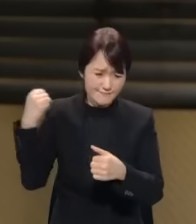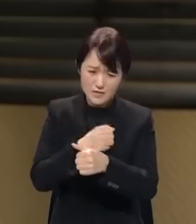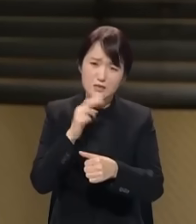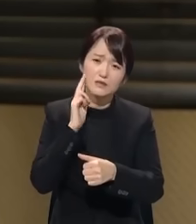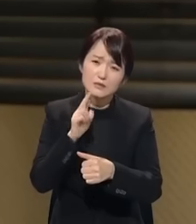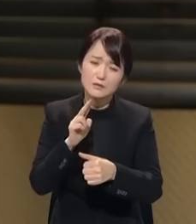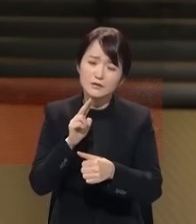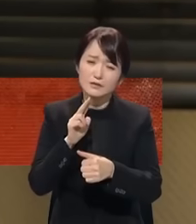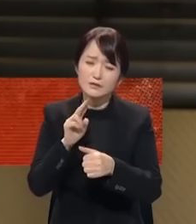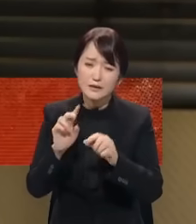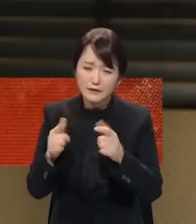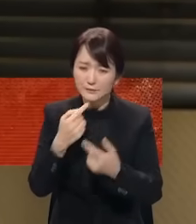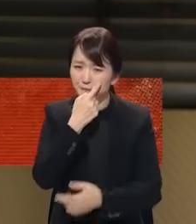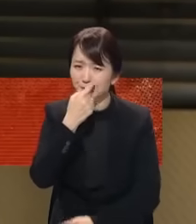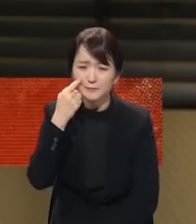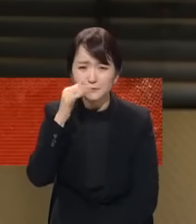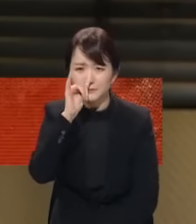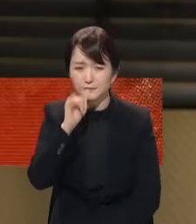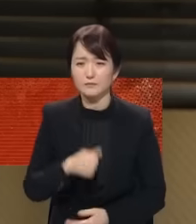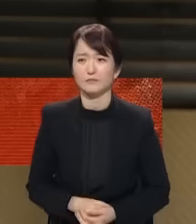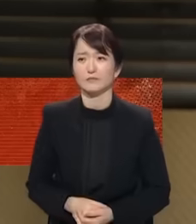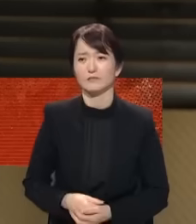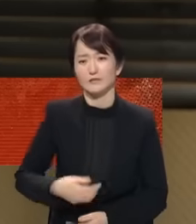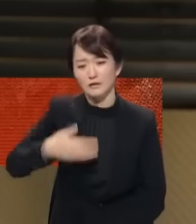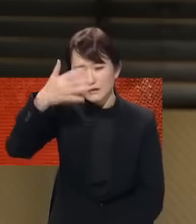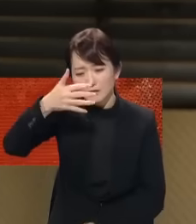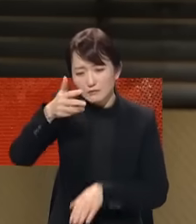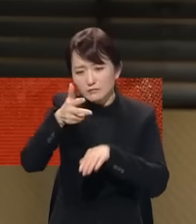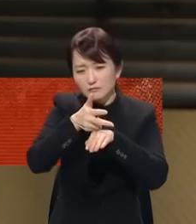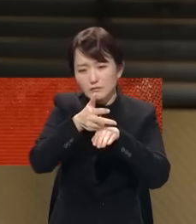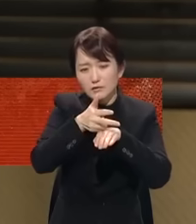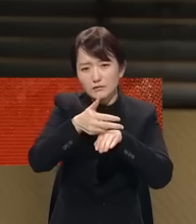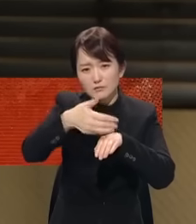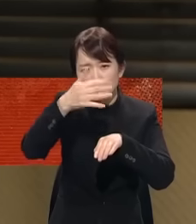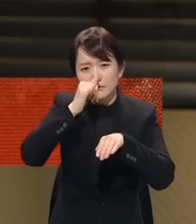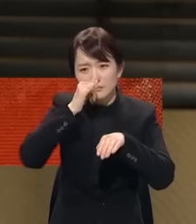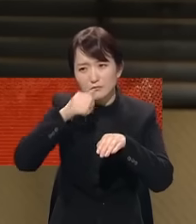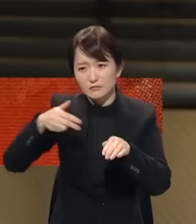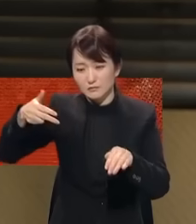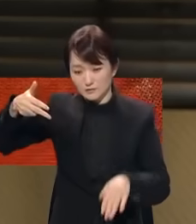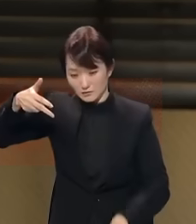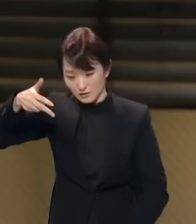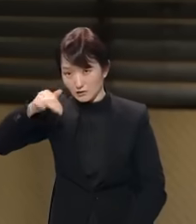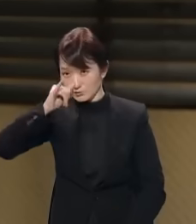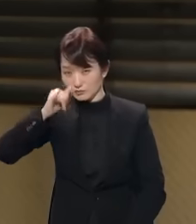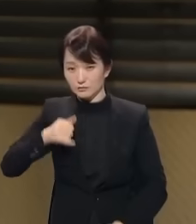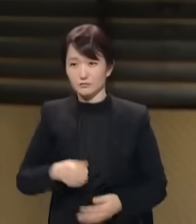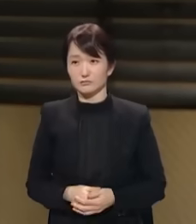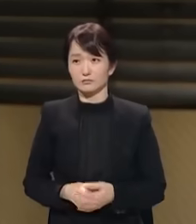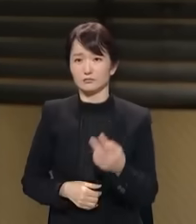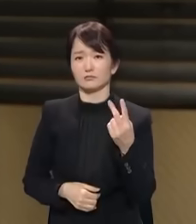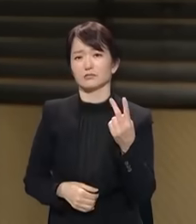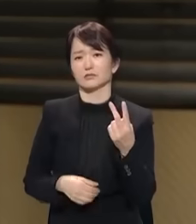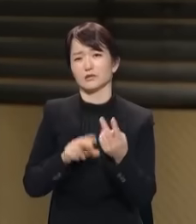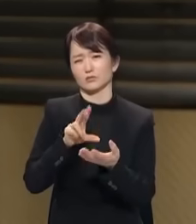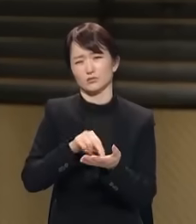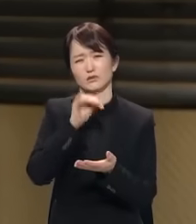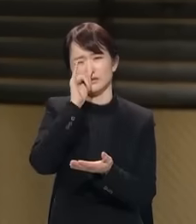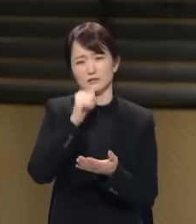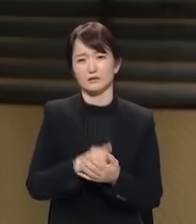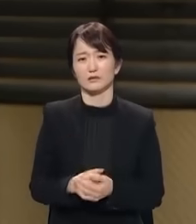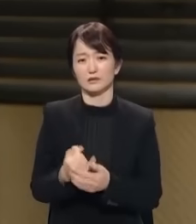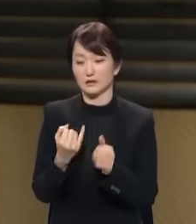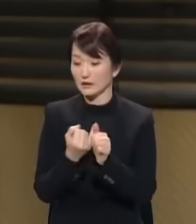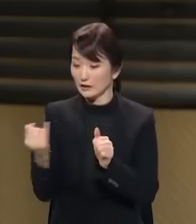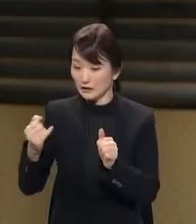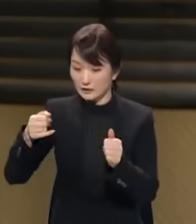했는지 알 수가 있는데, 이 문제는 영상이 블랙박스도 있고 지금 촬영한 부분도 있거든요. 두 개 다 좀 문제가 됩니다.